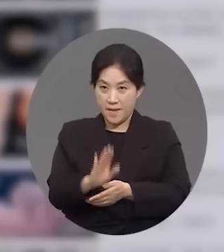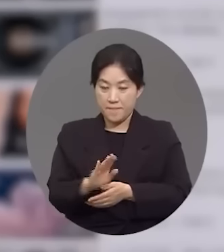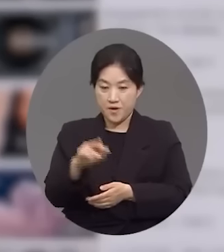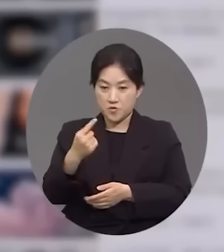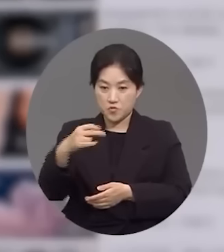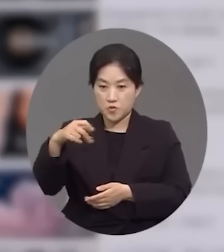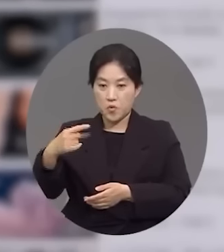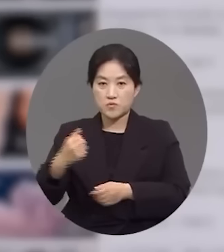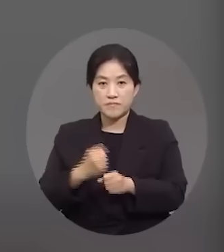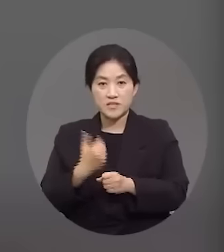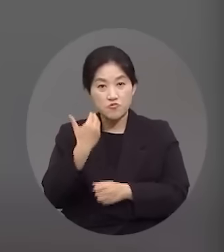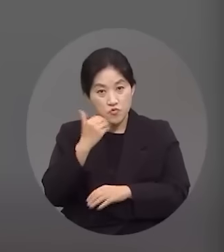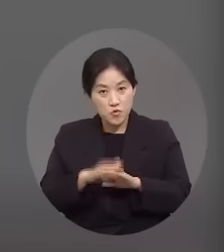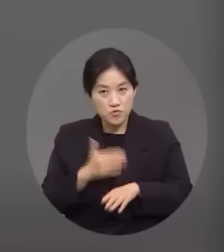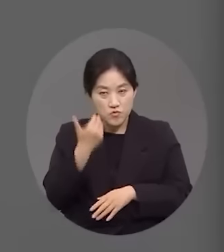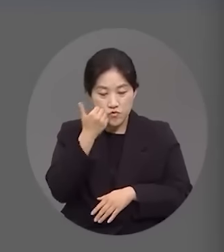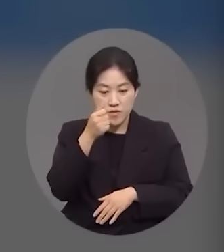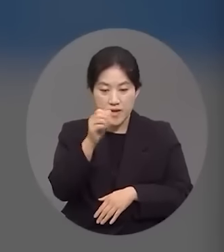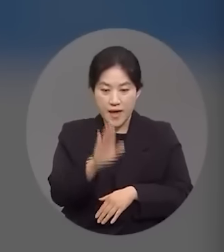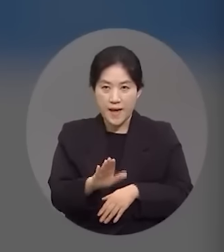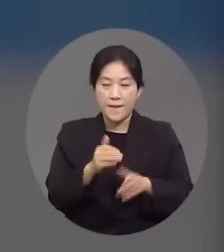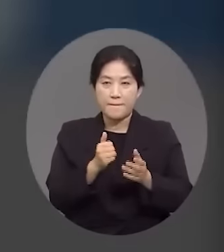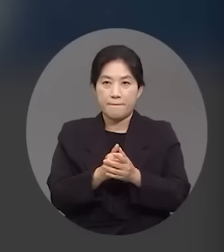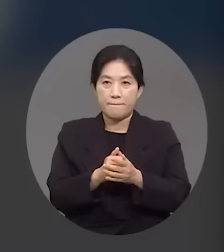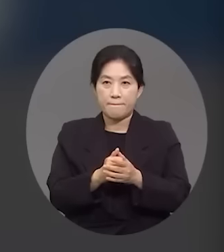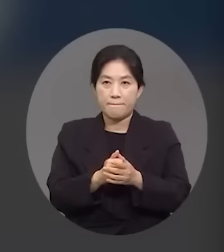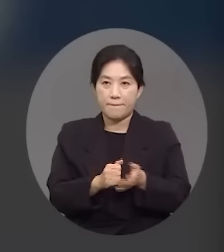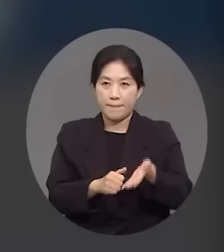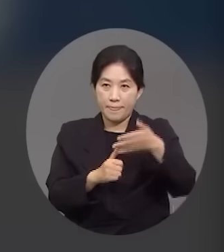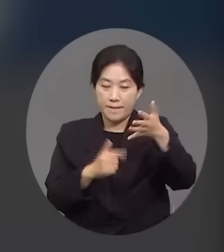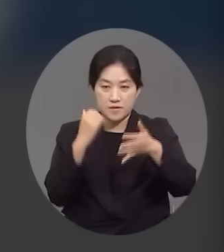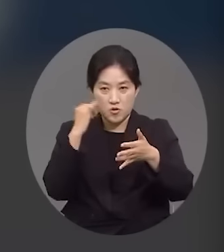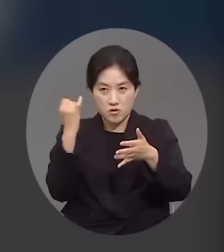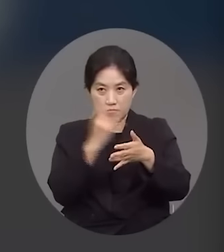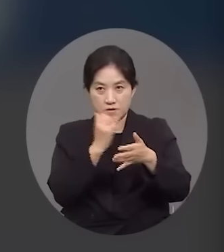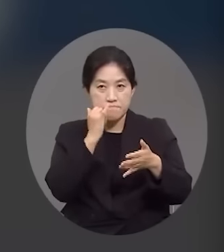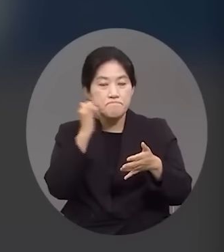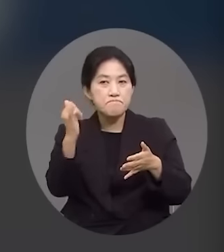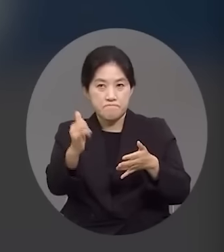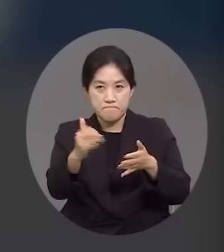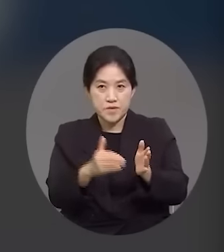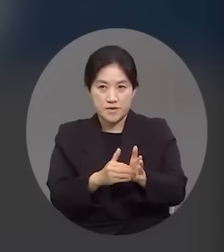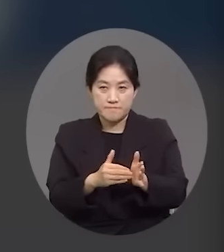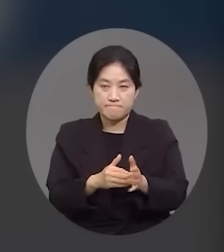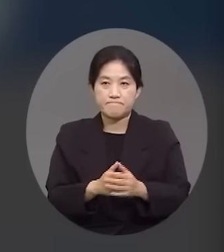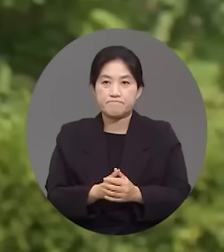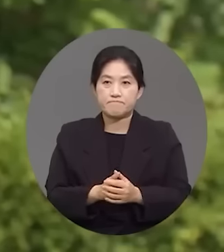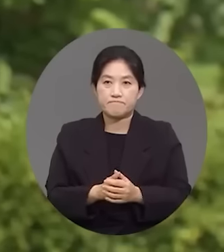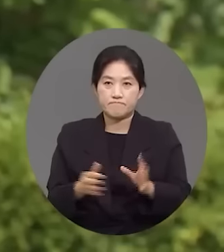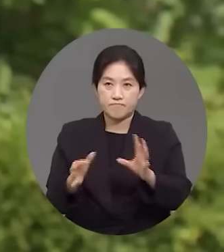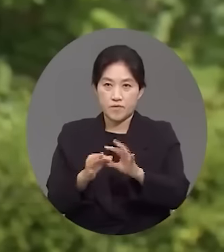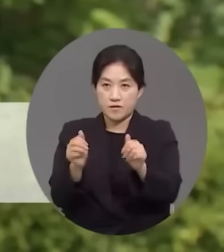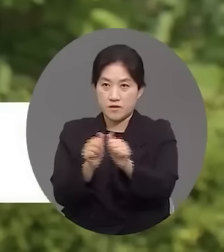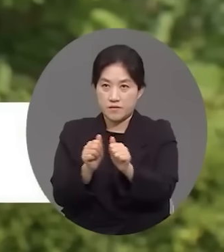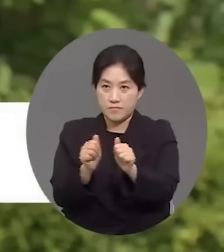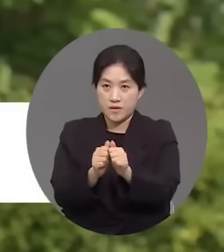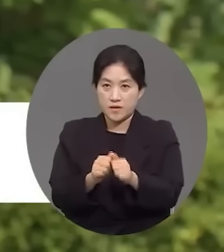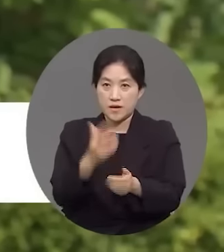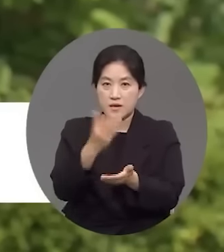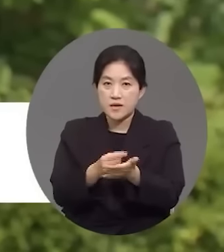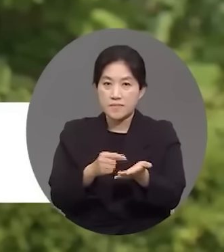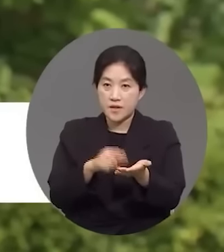누가 만들었을까이 앱의 시연 영상에 노출된 전화번호로 연락해 봤습니다 연결된 남성에게이